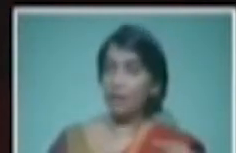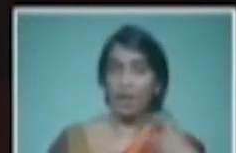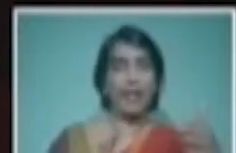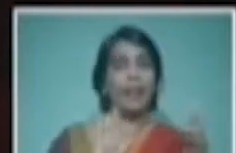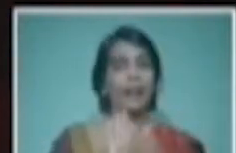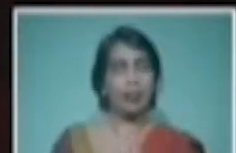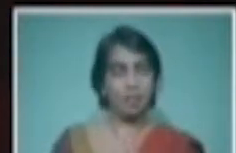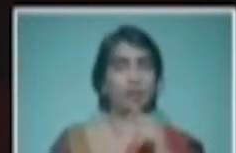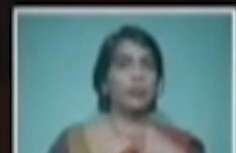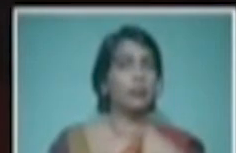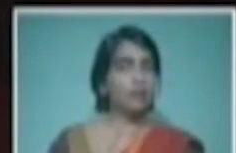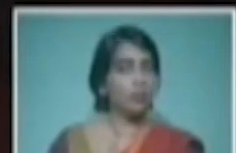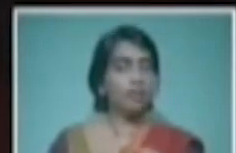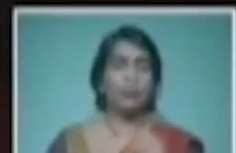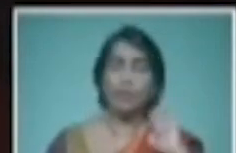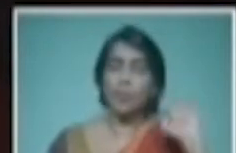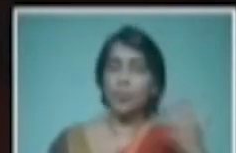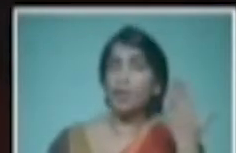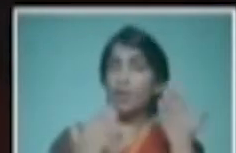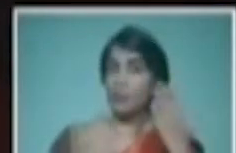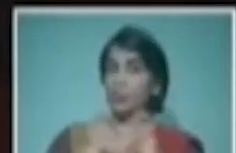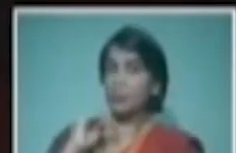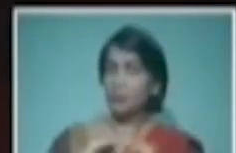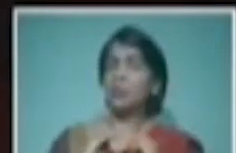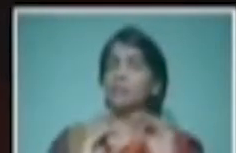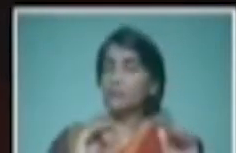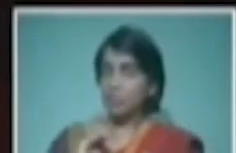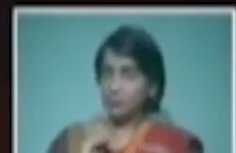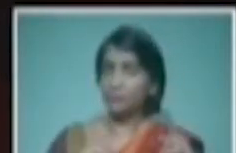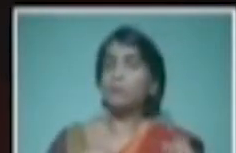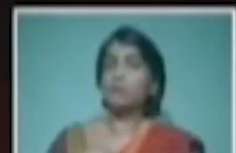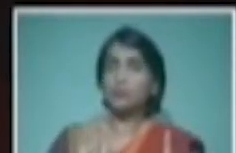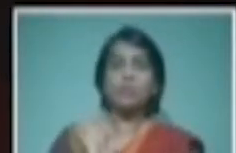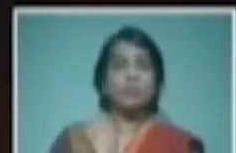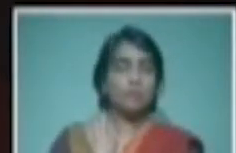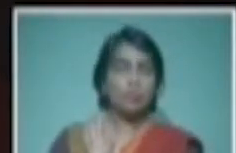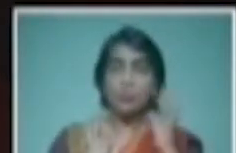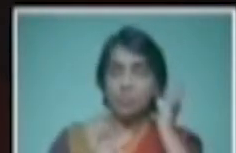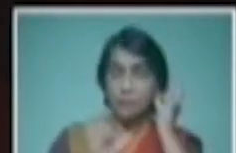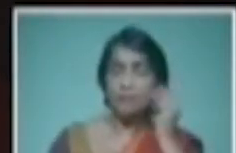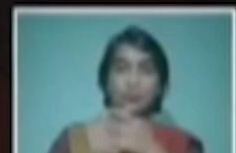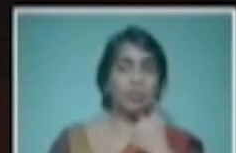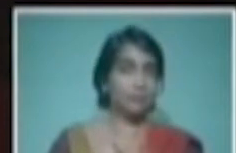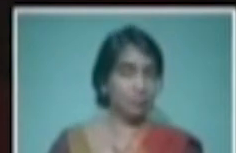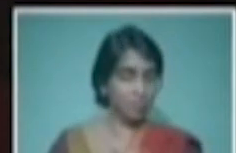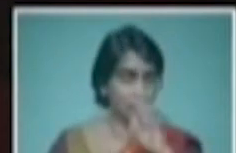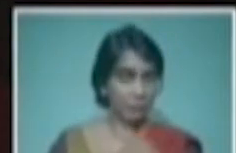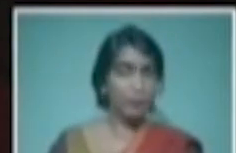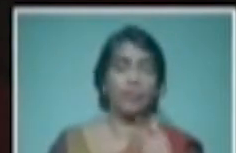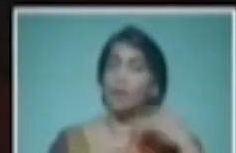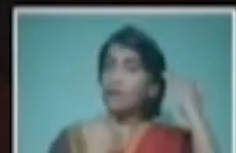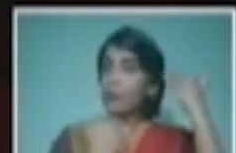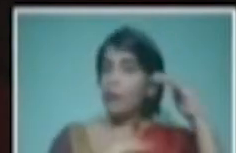වෙලා මේ රටේ සියලුම හස්ත කර්මාන්ත ගම්මාන අර ලලිත් අතුලත් මුදලි මැතිතුමා නිර්මාණය කරපු